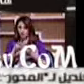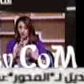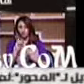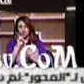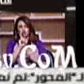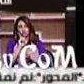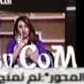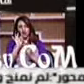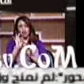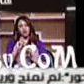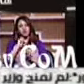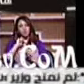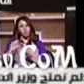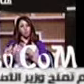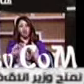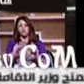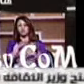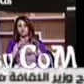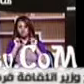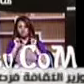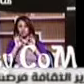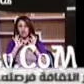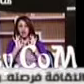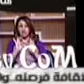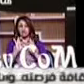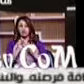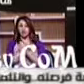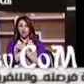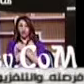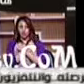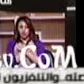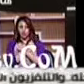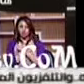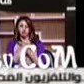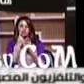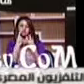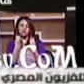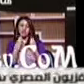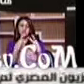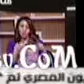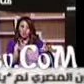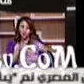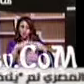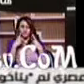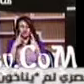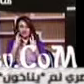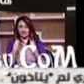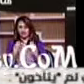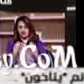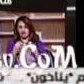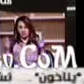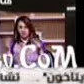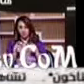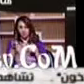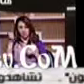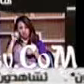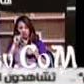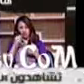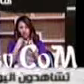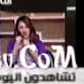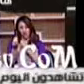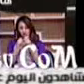يعني قاصه دعني اقول لحضرتك يعني انفراد تقريبا لسه ما يعني في مؤتمر صحفي بكره ان